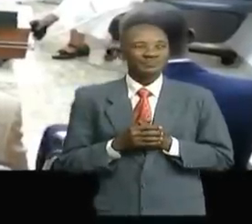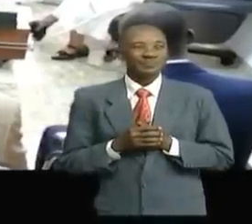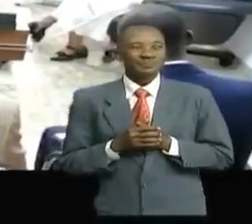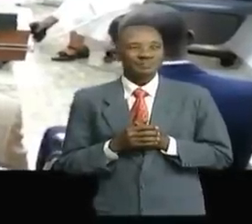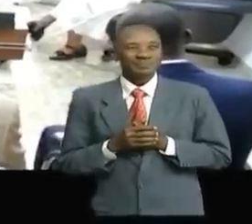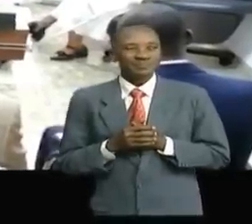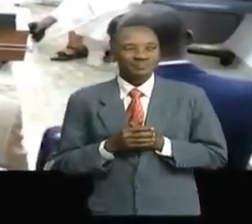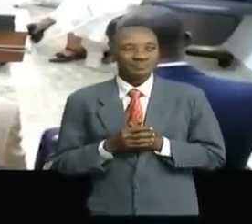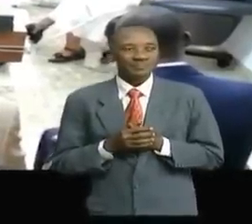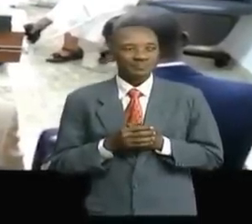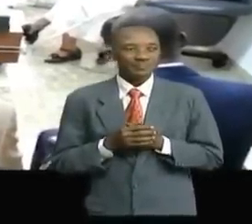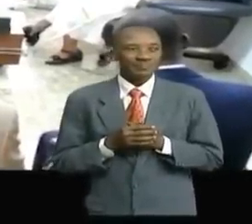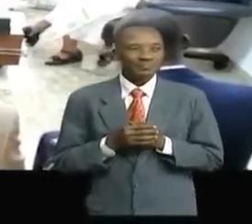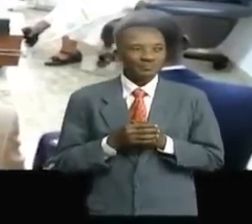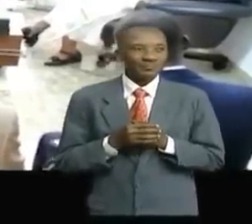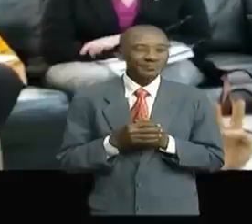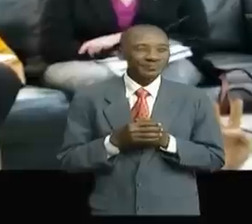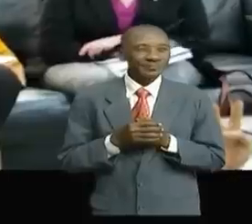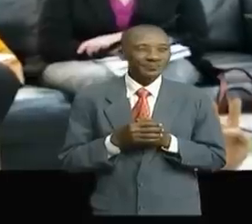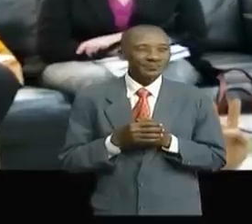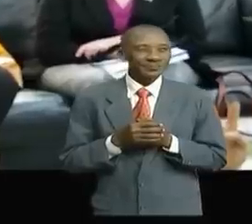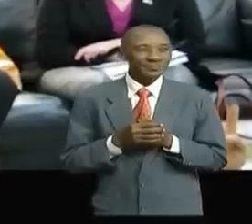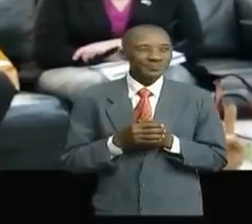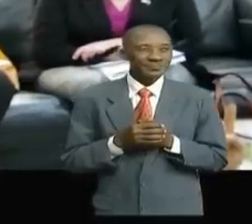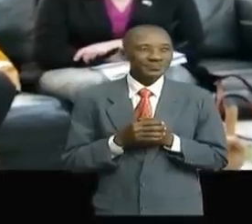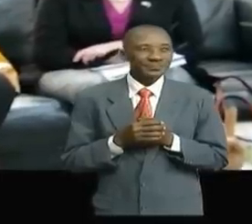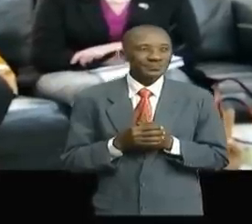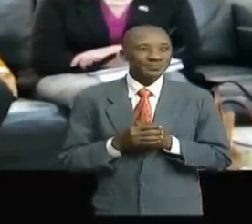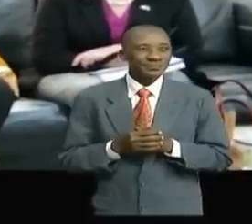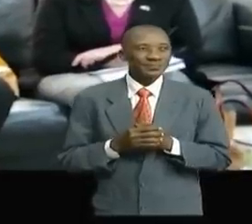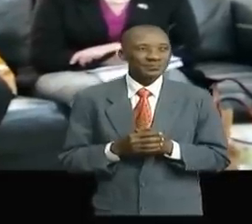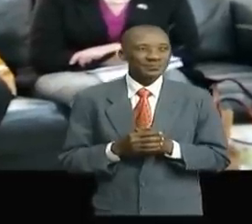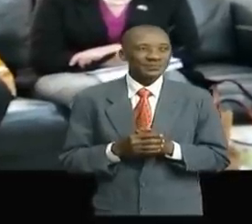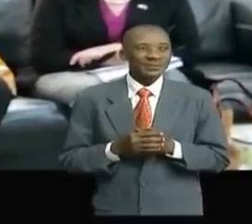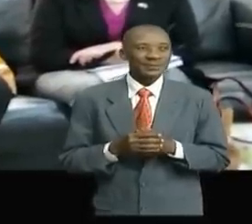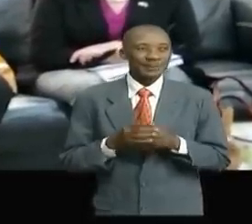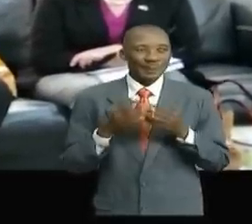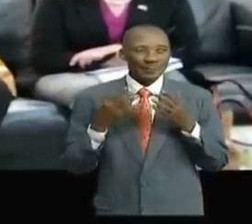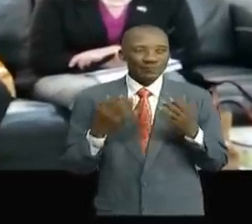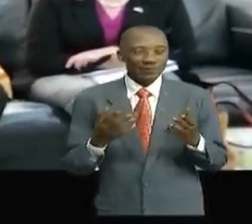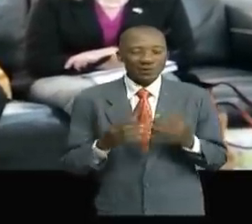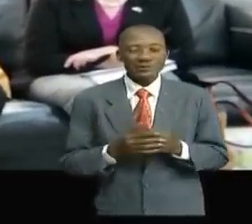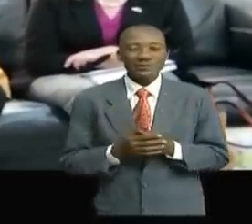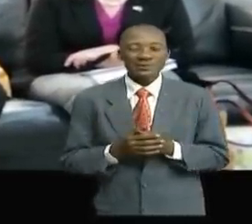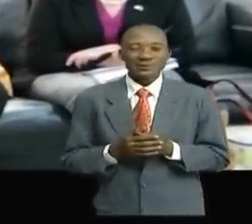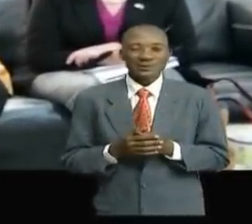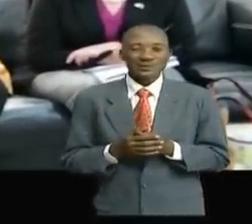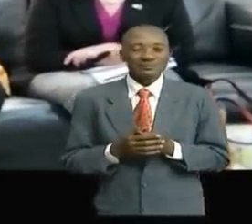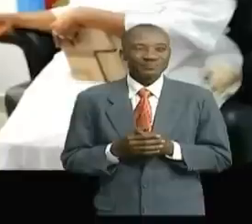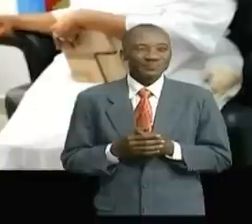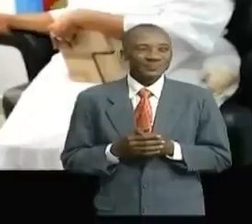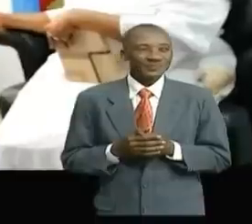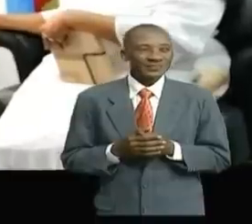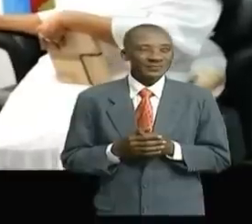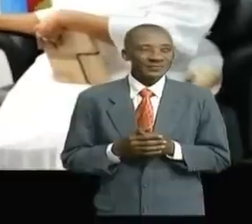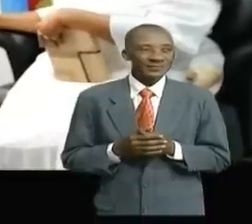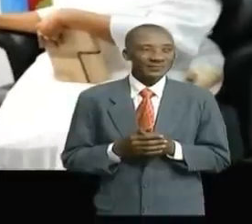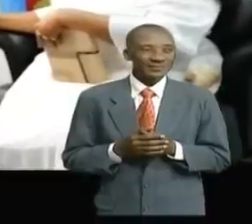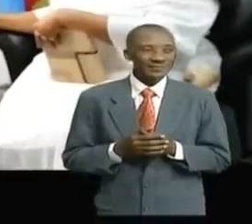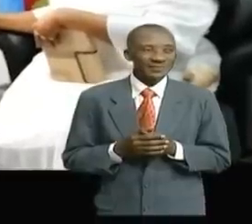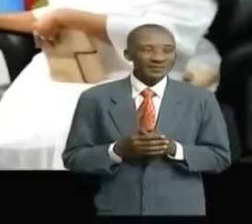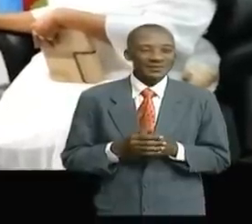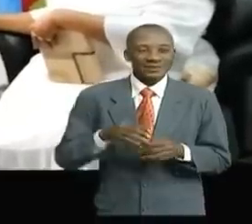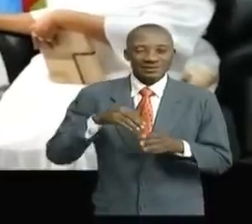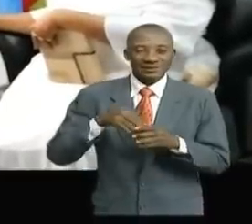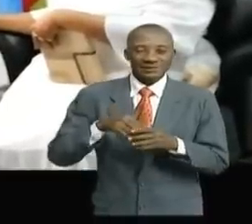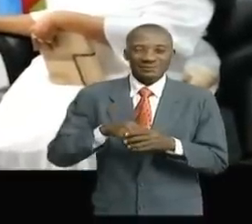Les États-Unis d'Amérique réaffirment son engagement à accompagner la République démocratique du Congo à travers le ministère